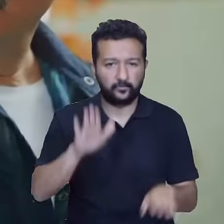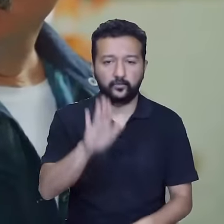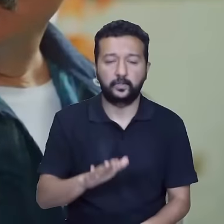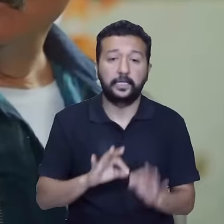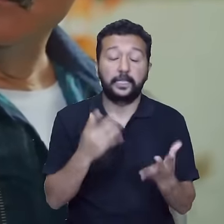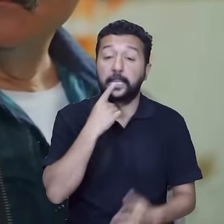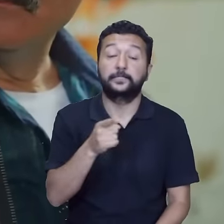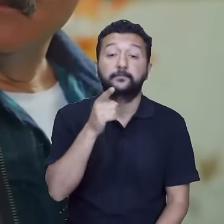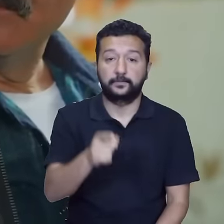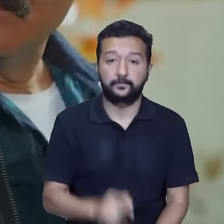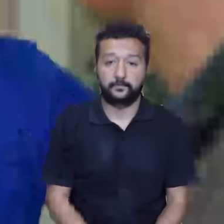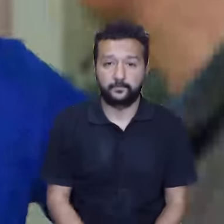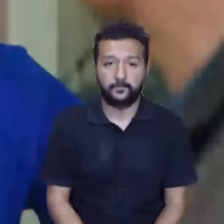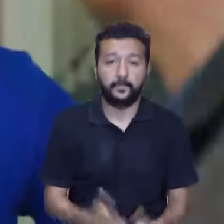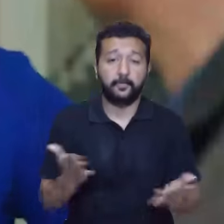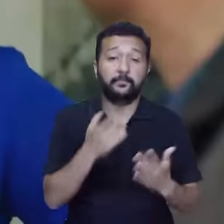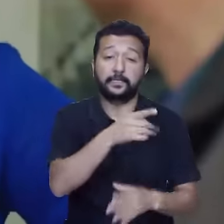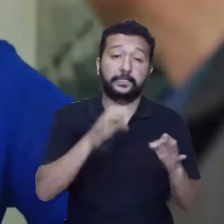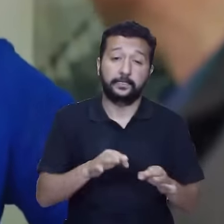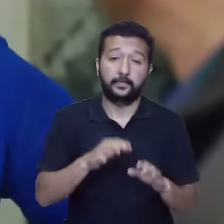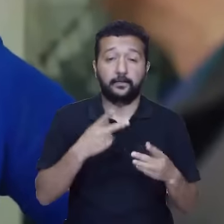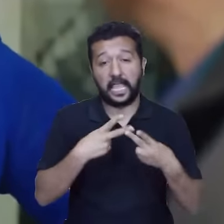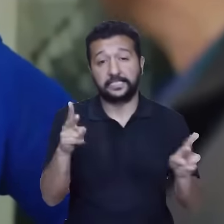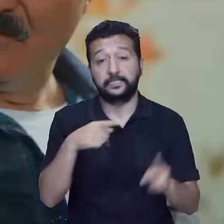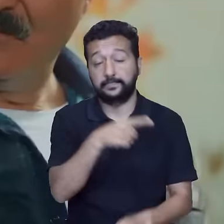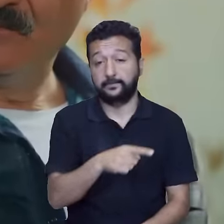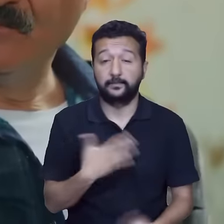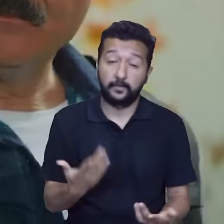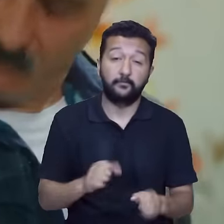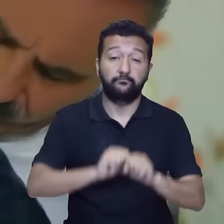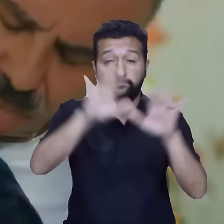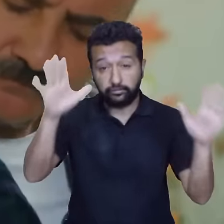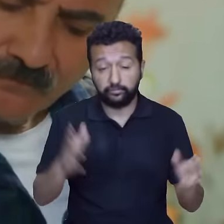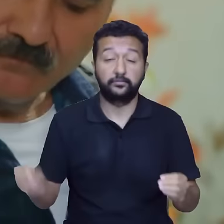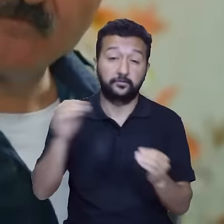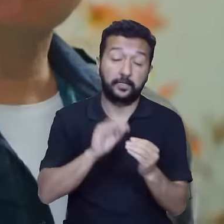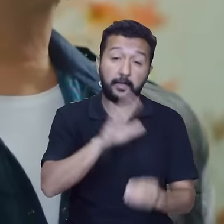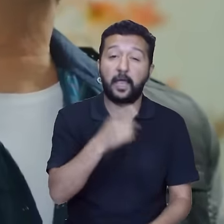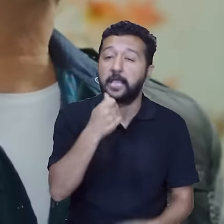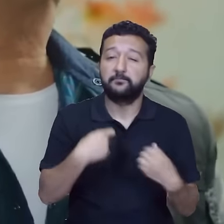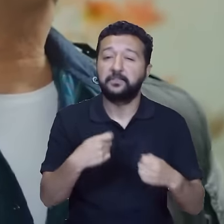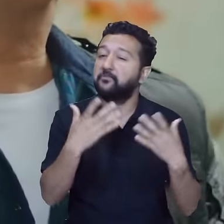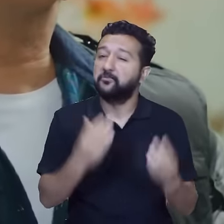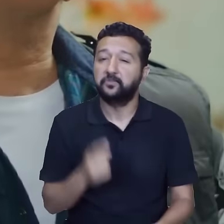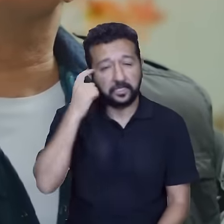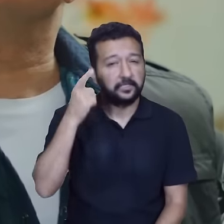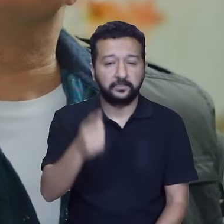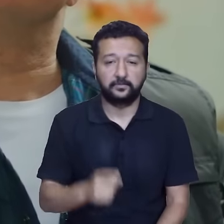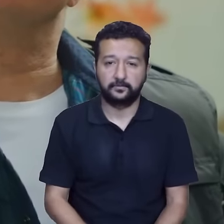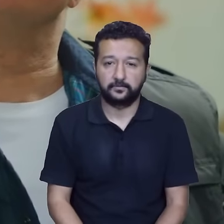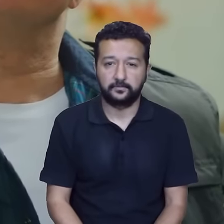tamam, ne diyeceğim sana. Mesela şimdi diyelim ki böyle bir açılış. Havai fişek falan ama. Kaça mal olur